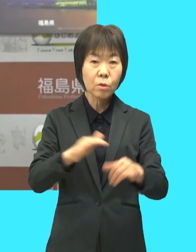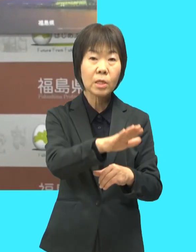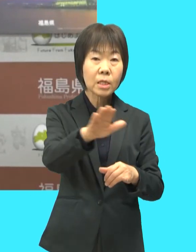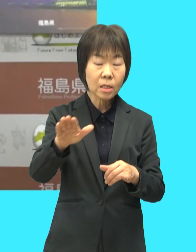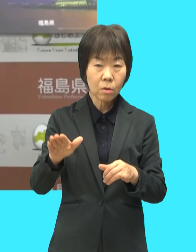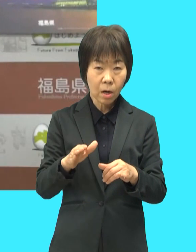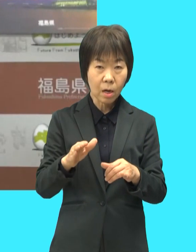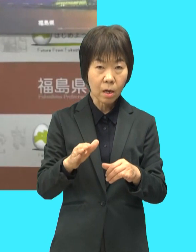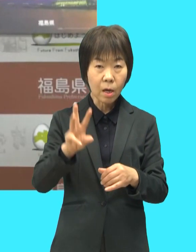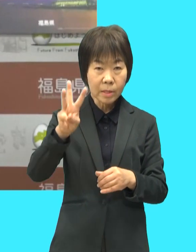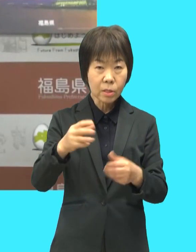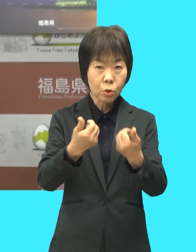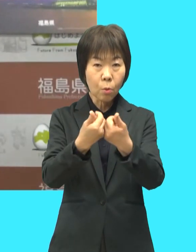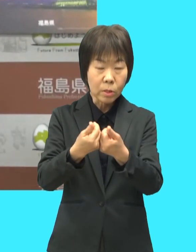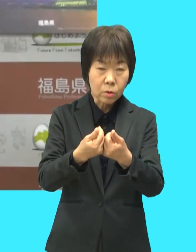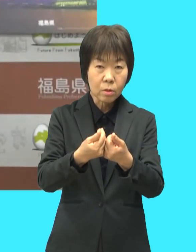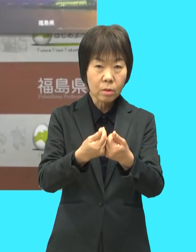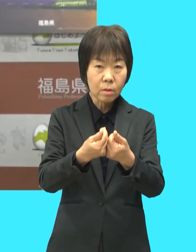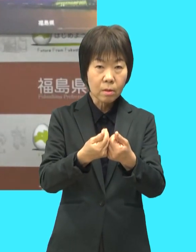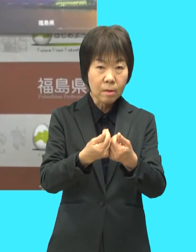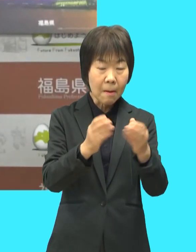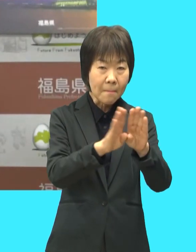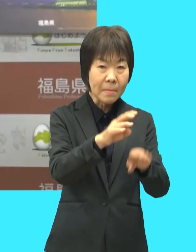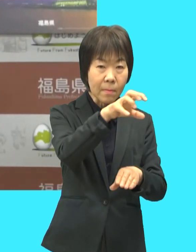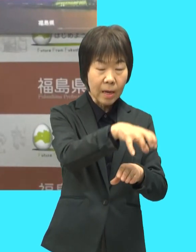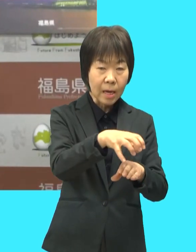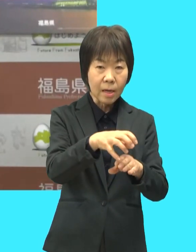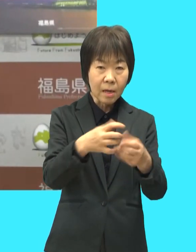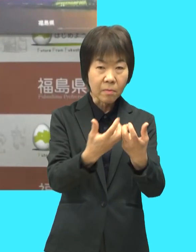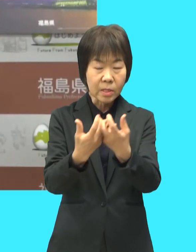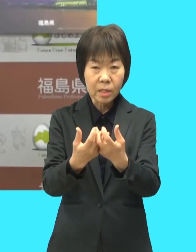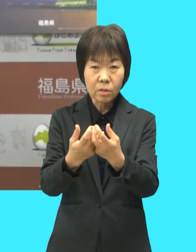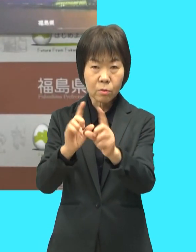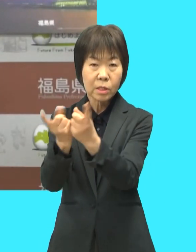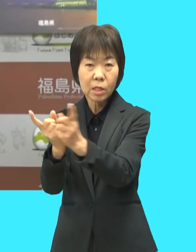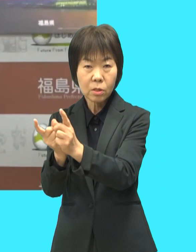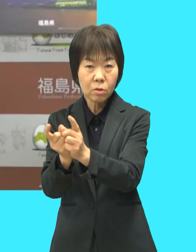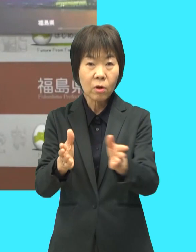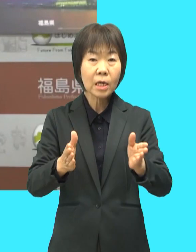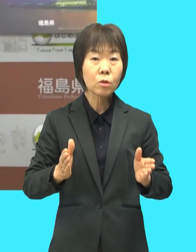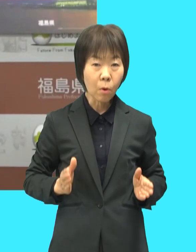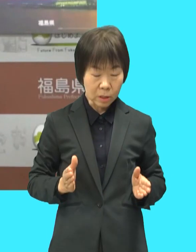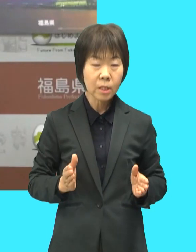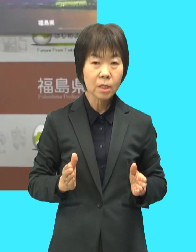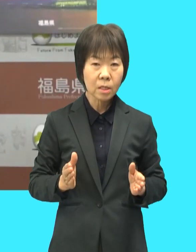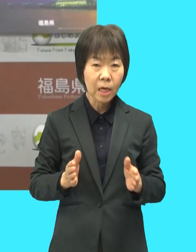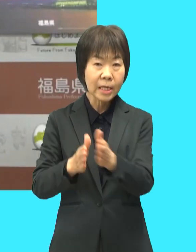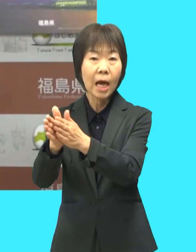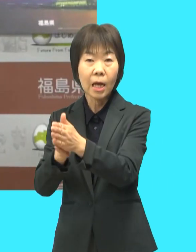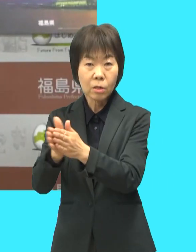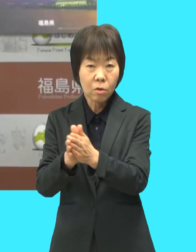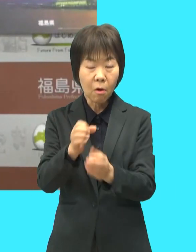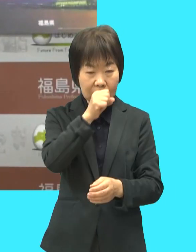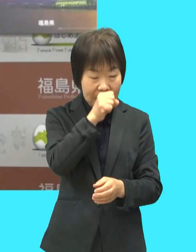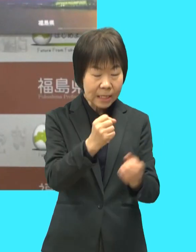には3つの密、密閉、密集、密接を避けるとともに、手洗いと咳